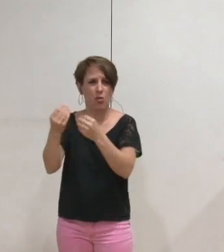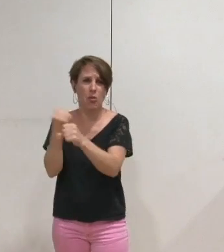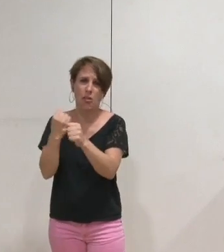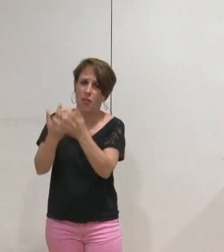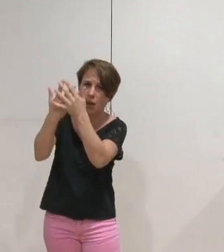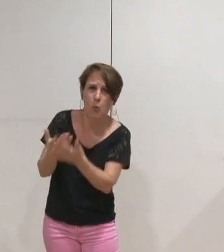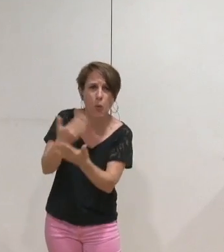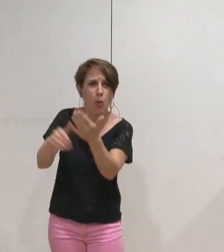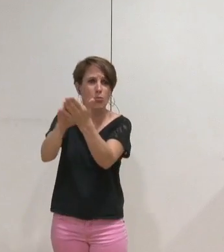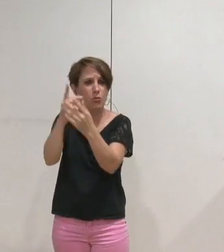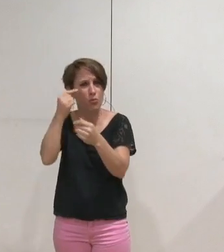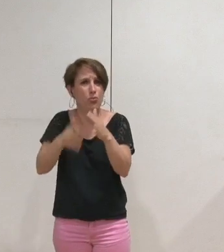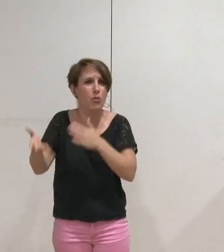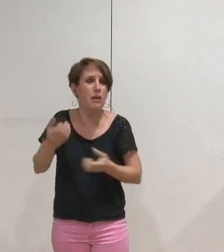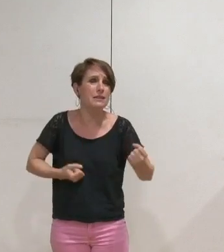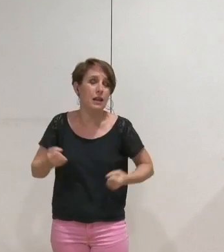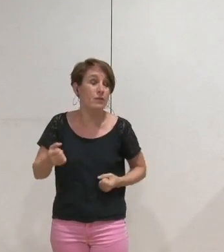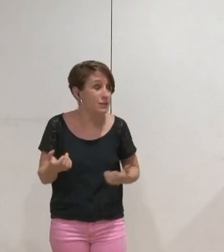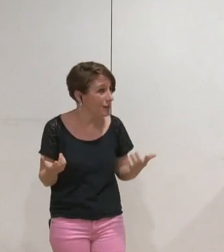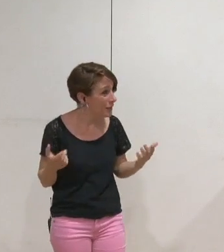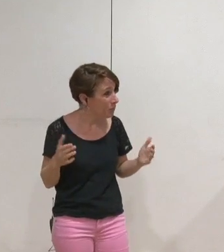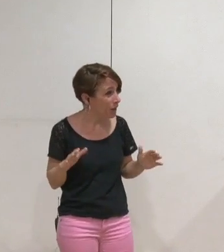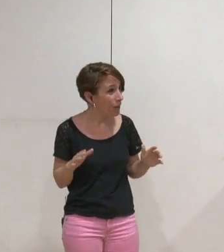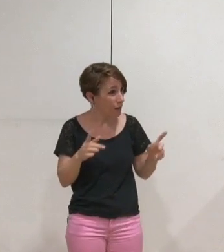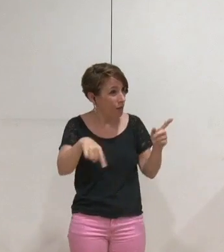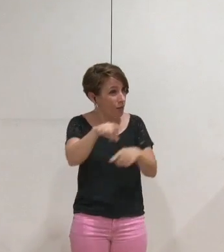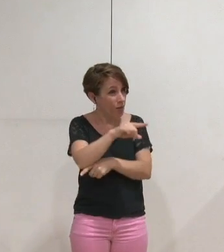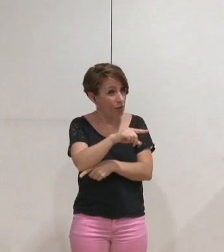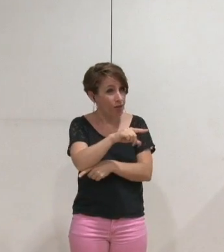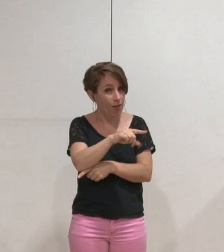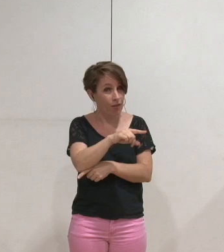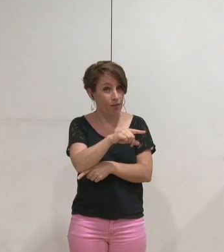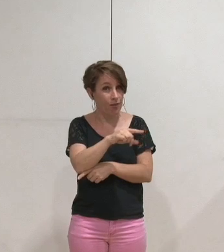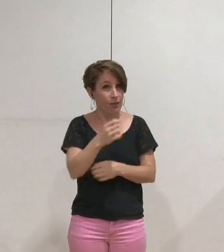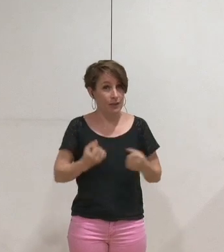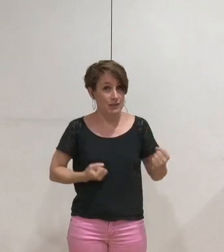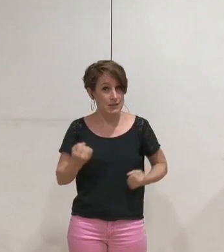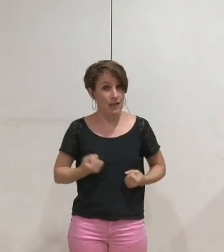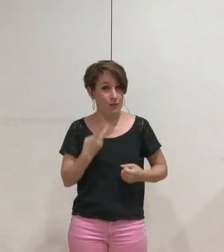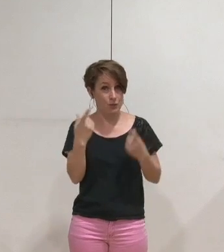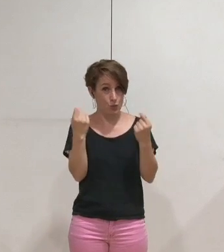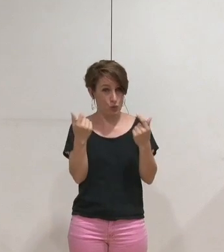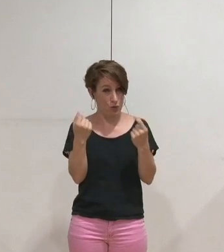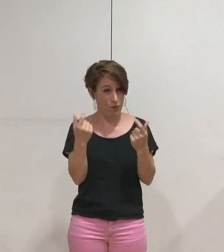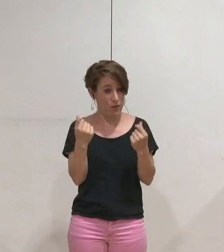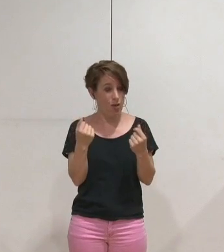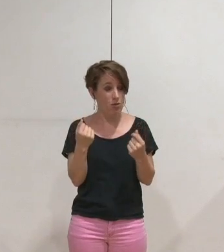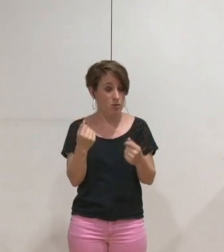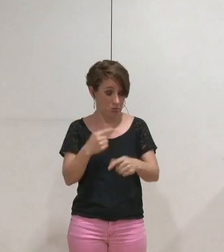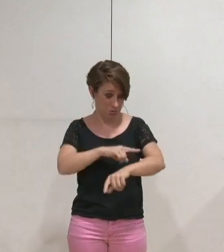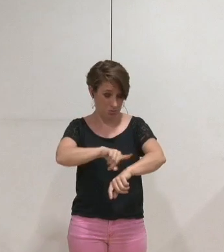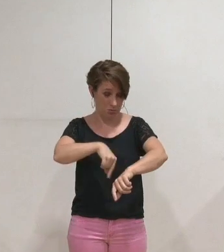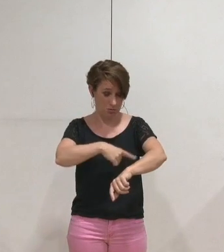voit que le temps qu' a dû prendre euh qu'on dû prendre les services des finances pour à l'intérieur du